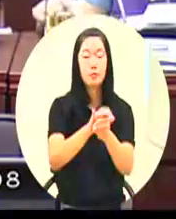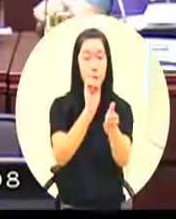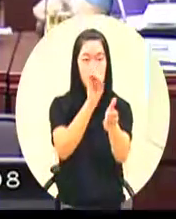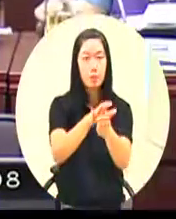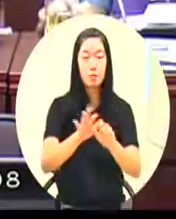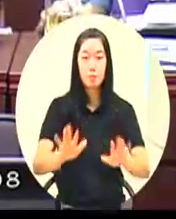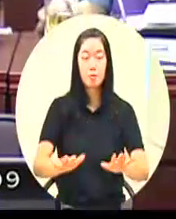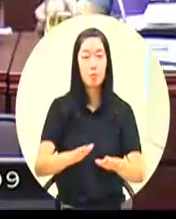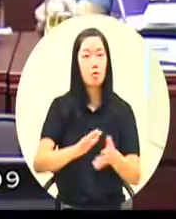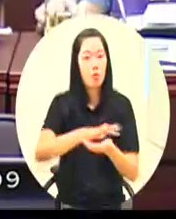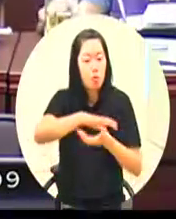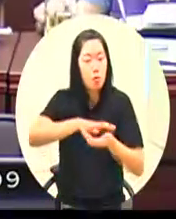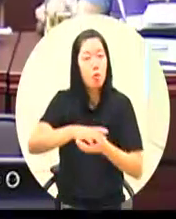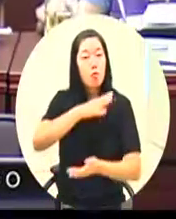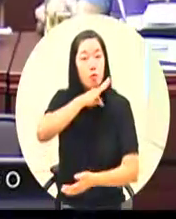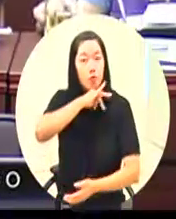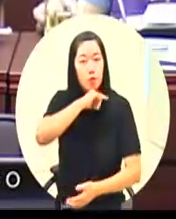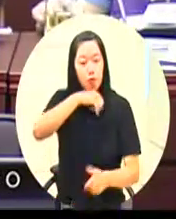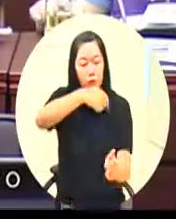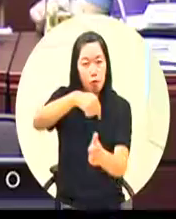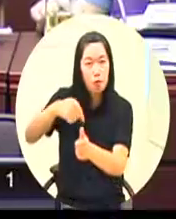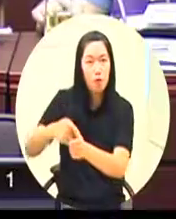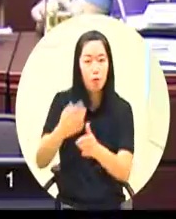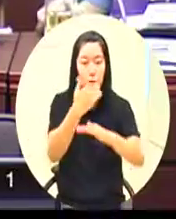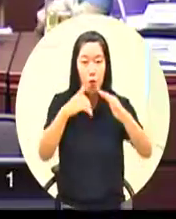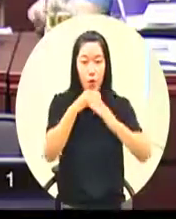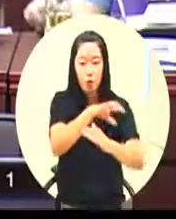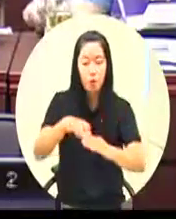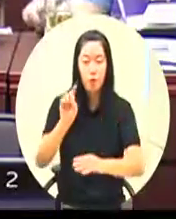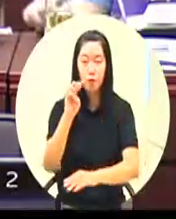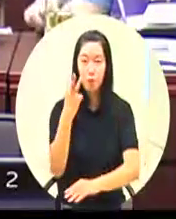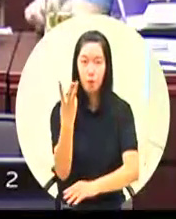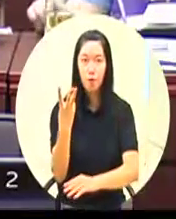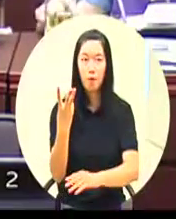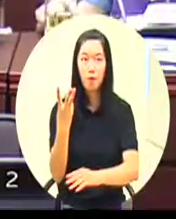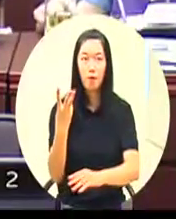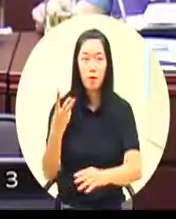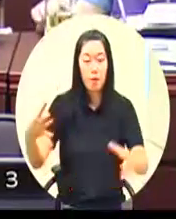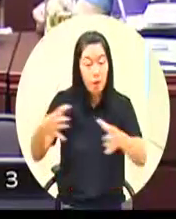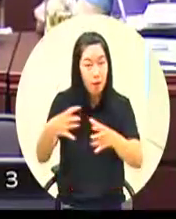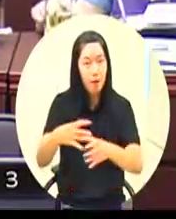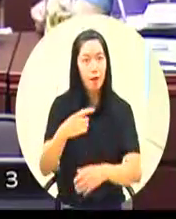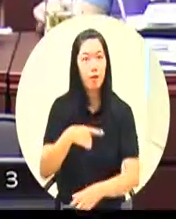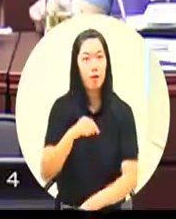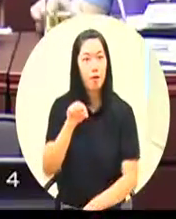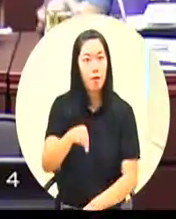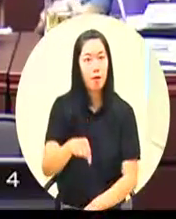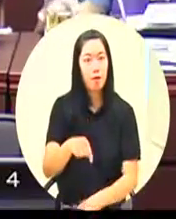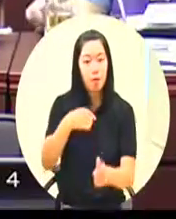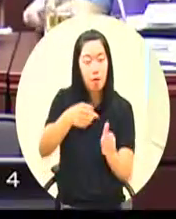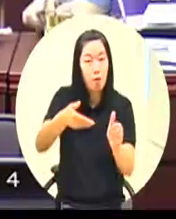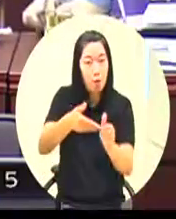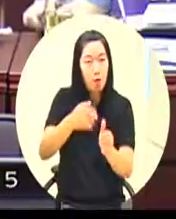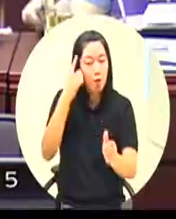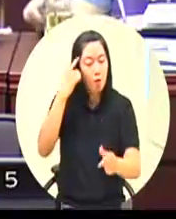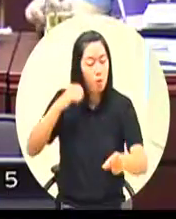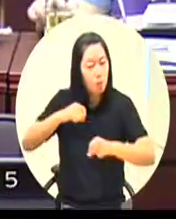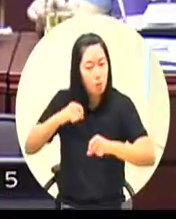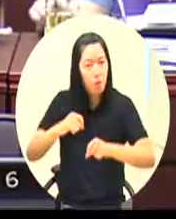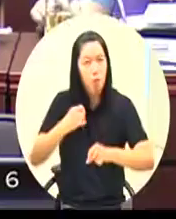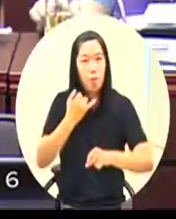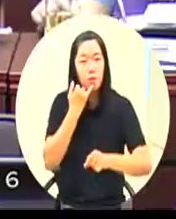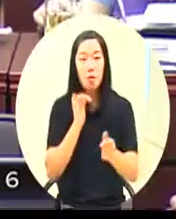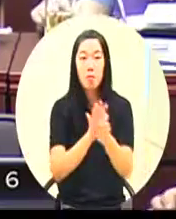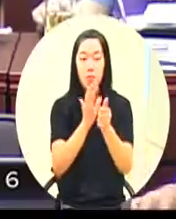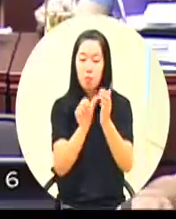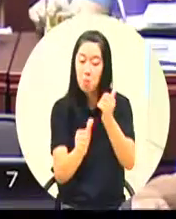龄教学的工作坊有13个学校来参加了，就是交流这个经验哦。如果你说教育局要拿出一个办法让出生率能够